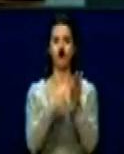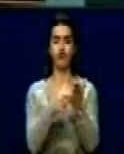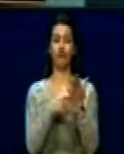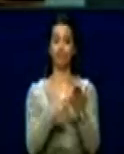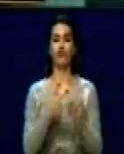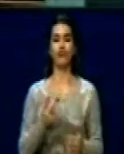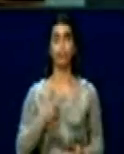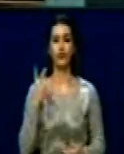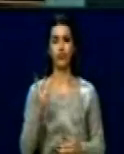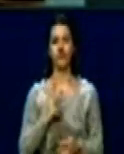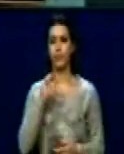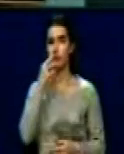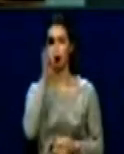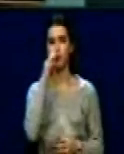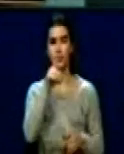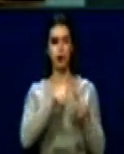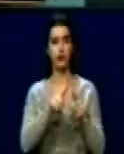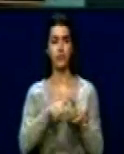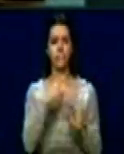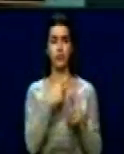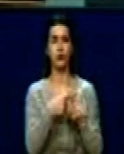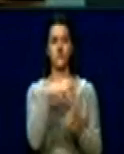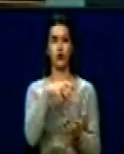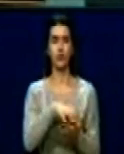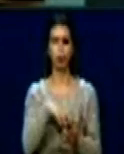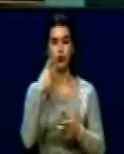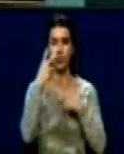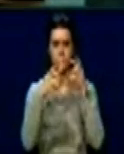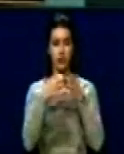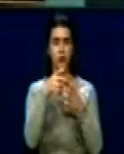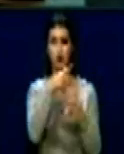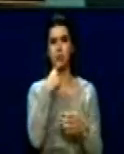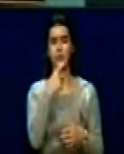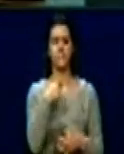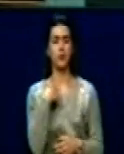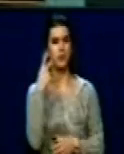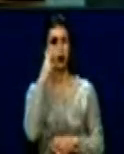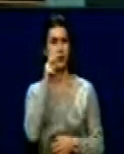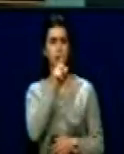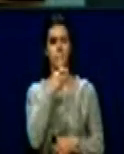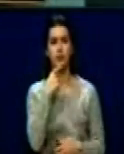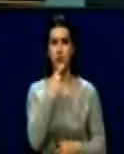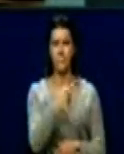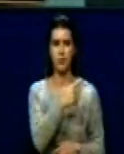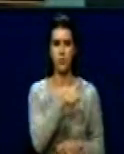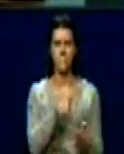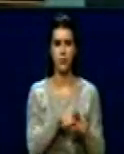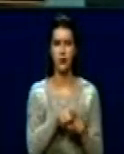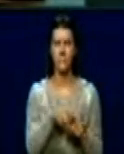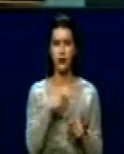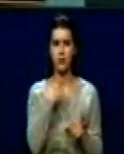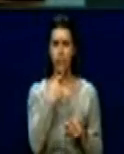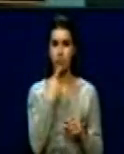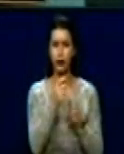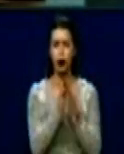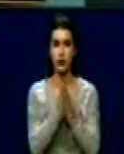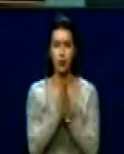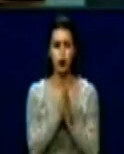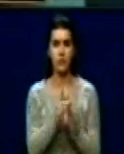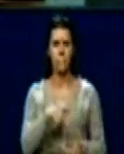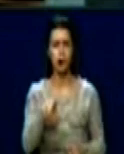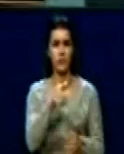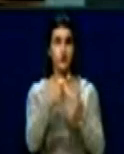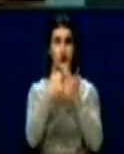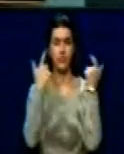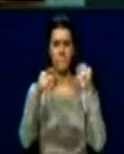që folën edhe në emër të grupit parlamentar, por edhe në emër të komisionit, të dëgjova një fjalë që unë nuk e kuptoj. Pra, do të kisha lutur apologjetët e buxhetit që të na shpjegojnë